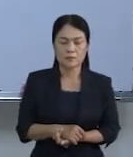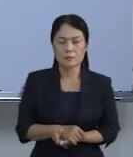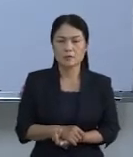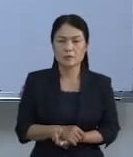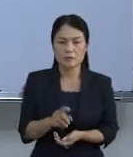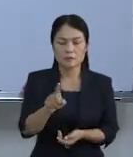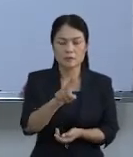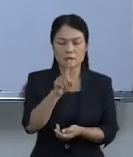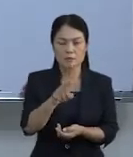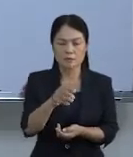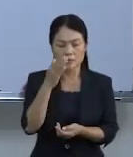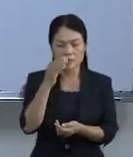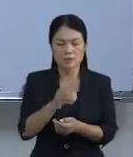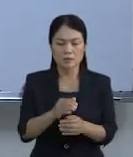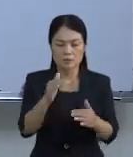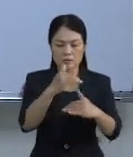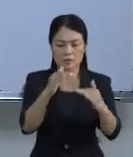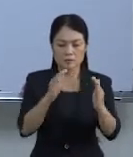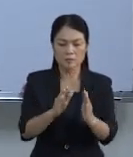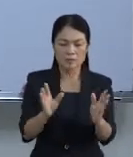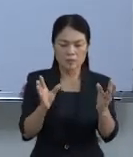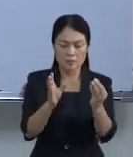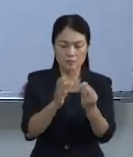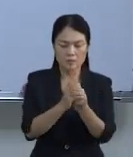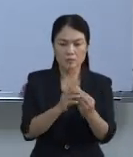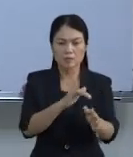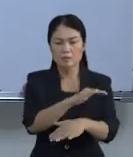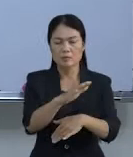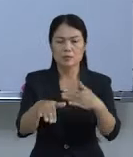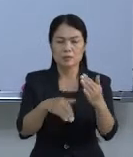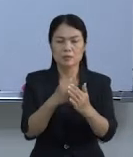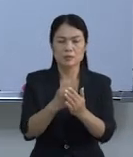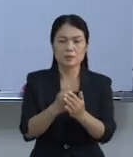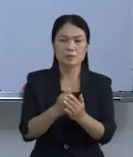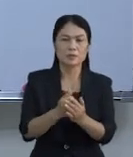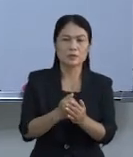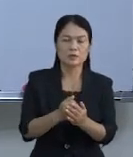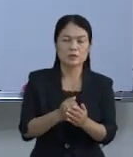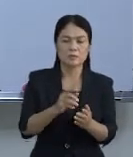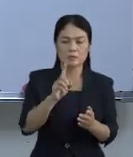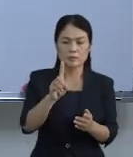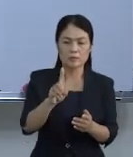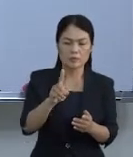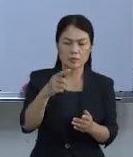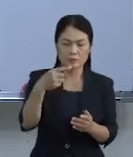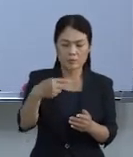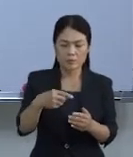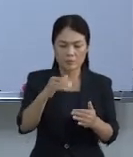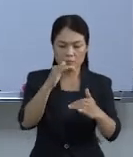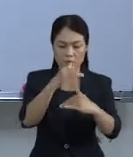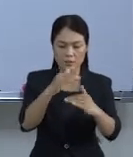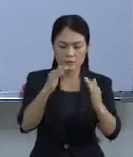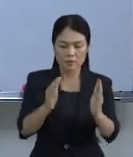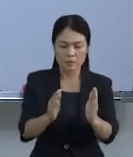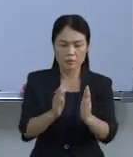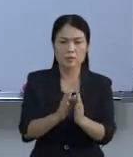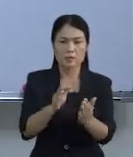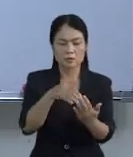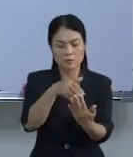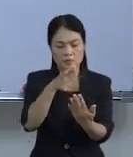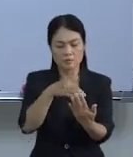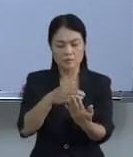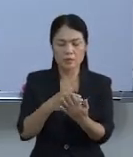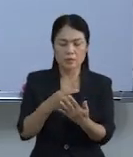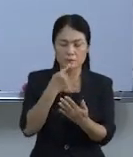chẳng bị bố cụ tưởng ớt miên chùm luôn cụ tới tôi tưởng ớt nó không cụ thống miên chùm luôn mỗi mỗi bọn cụ hay là cụ phát bó chim